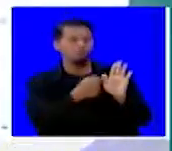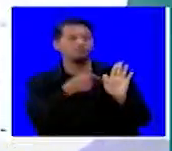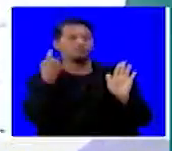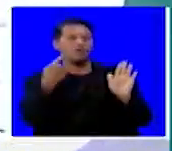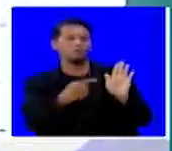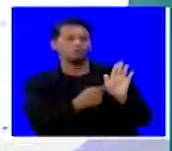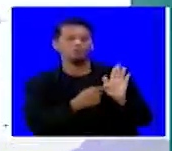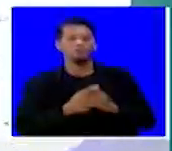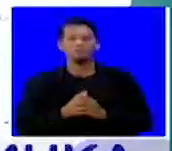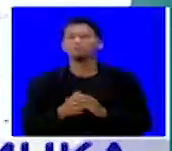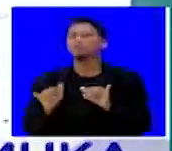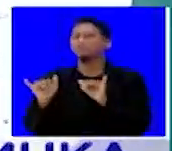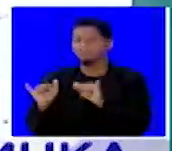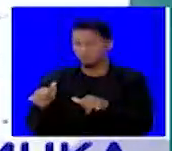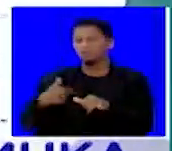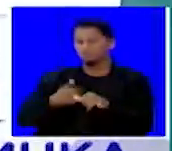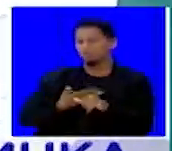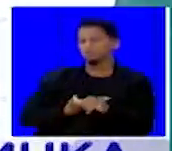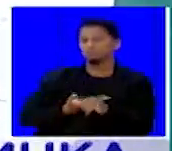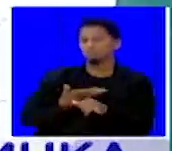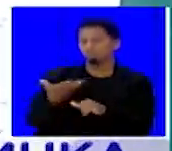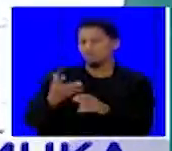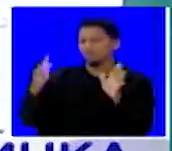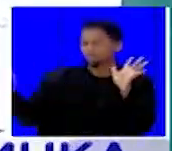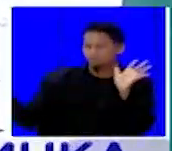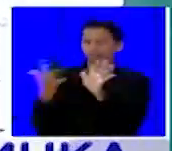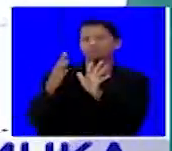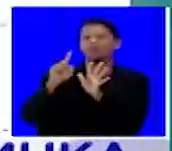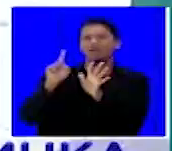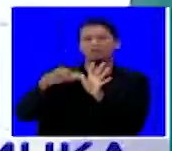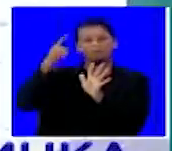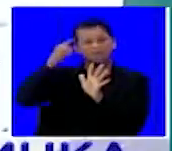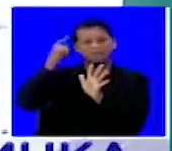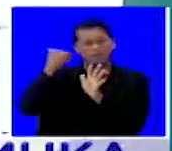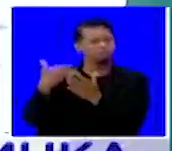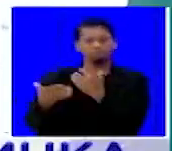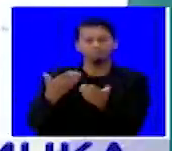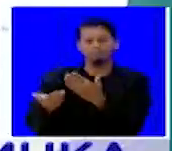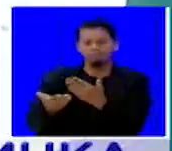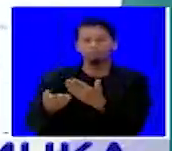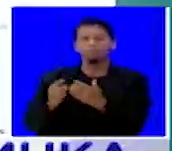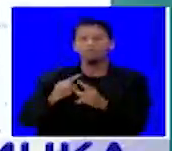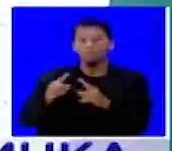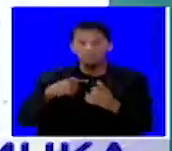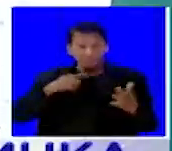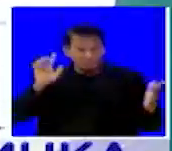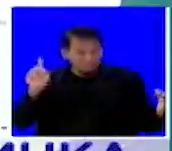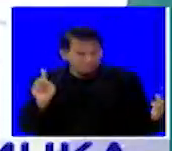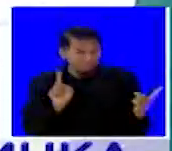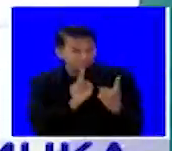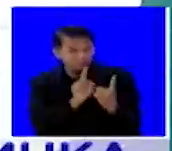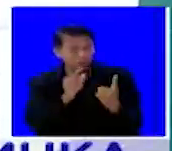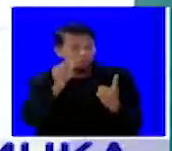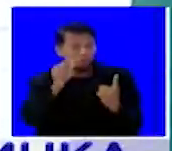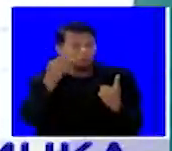muka lagi, belajar lagi. Soalnya di rumah juga anak-anak huru-hara main sama teman-temannya. Mending di sekolah lebih bersih. Kalau di rumah kan dia main